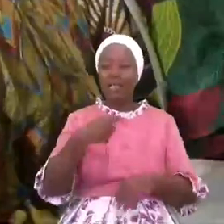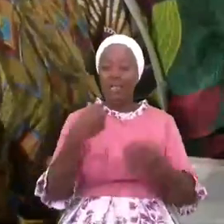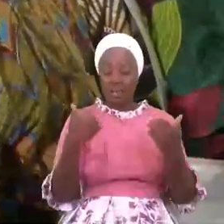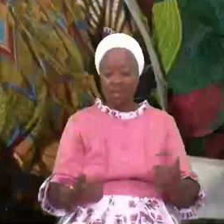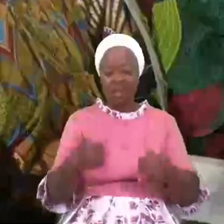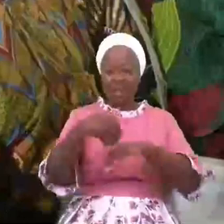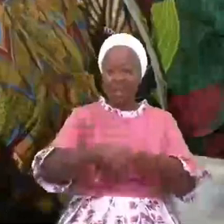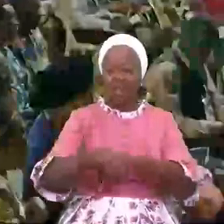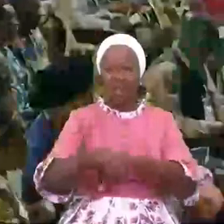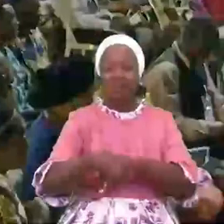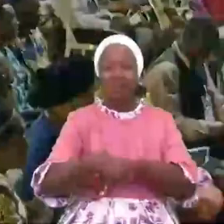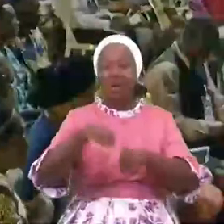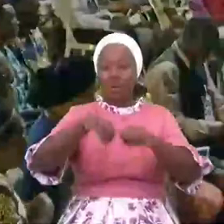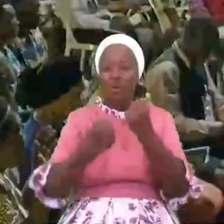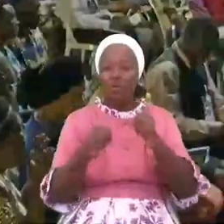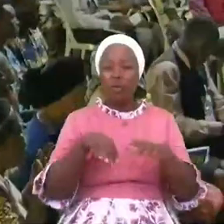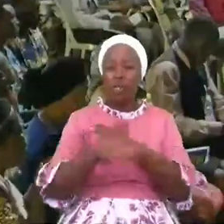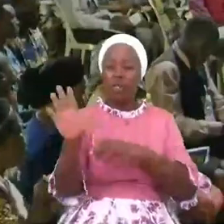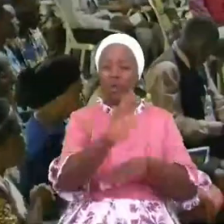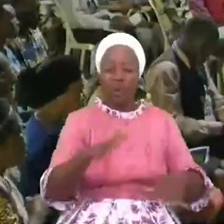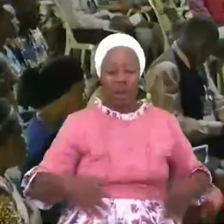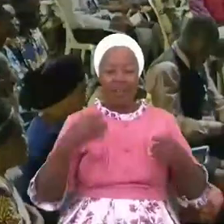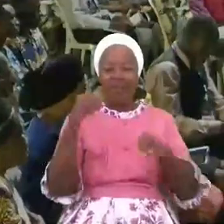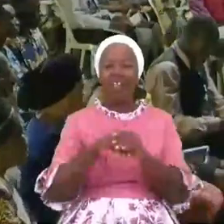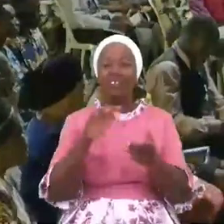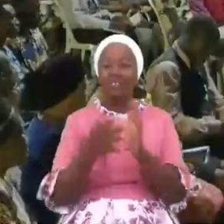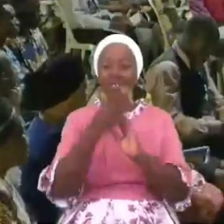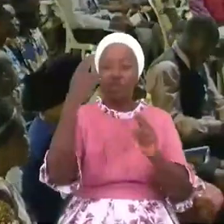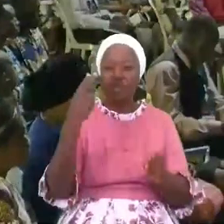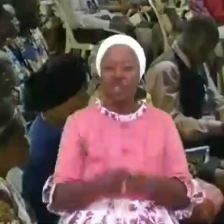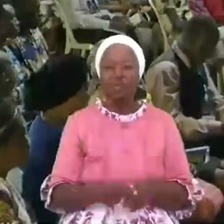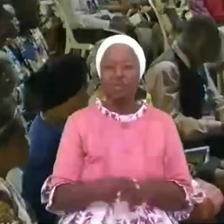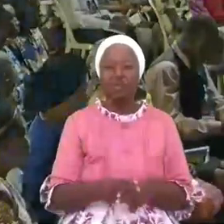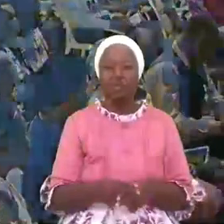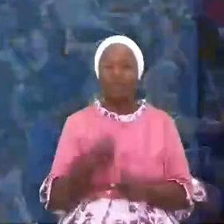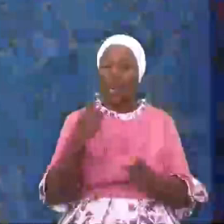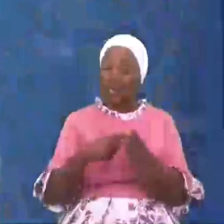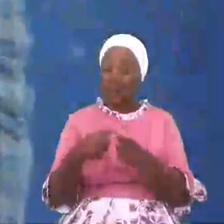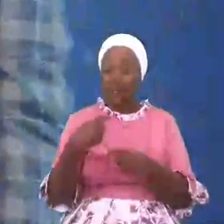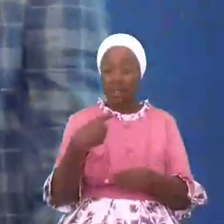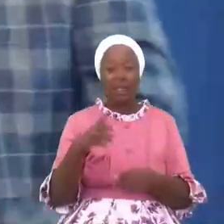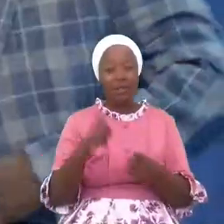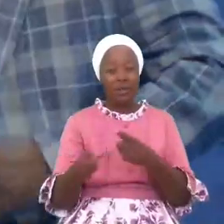soir, brisé de ta vie au nom de Jésus.